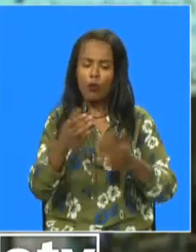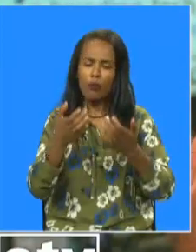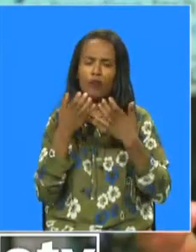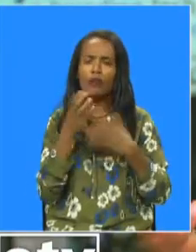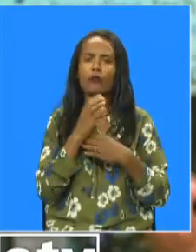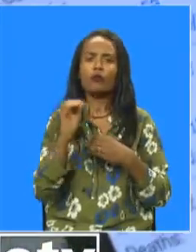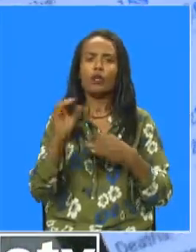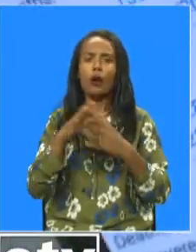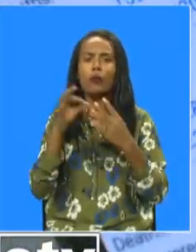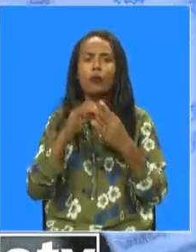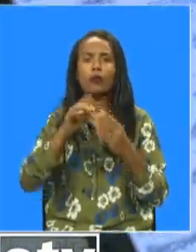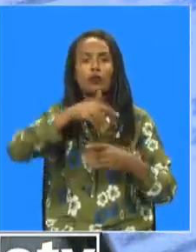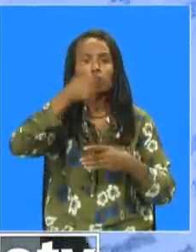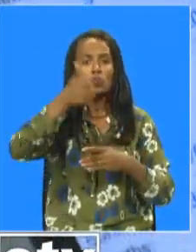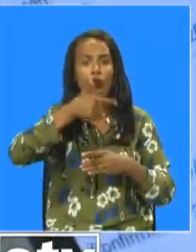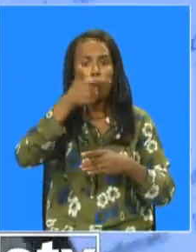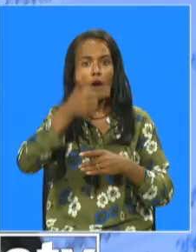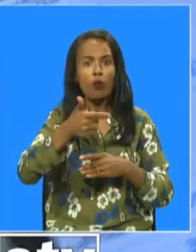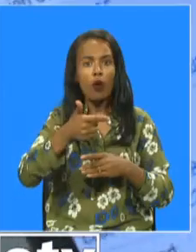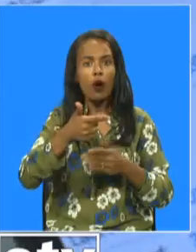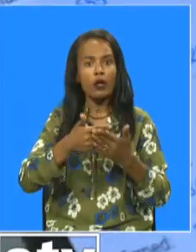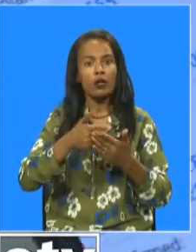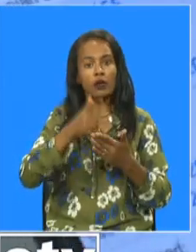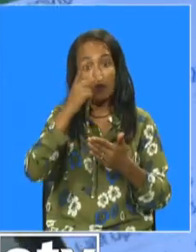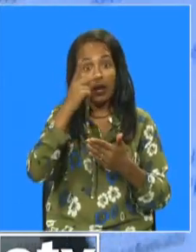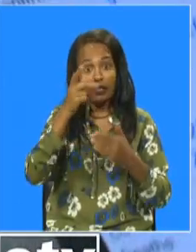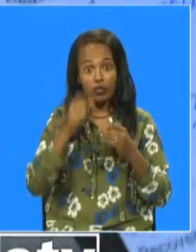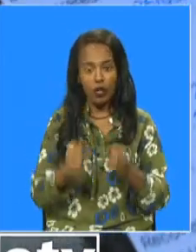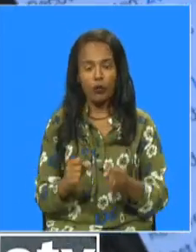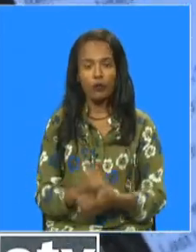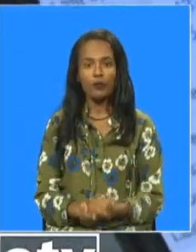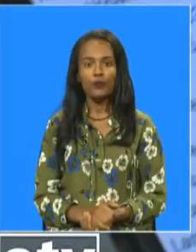በፈለጉትና በመረጡት ቋንቋ ለጊዜው ይሄ ነው ያለን ካፓሲቲ።